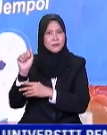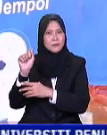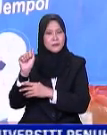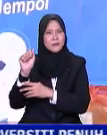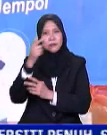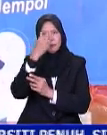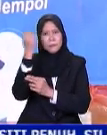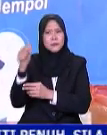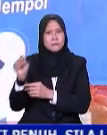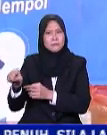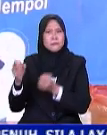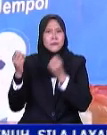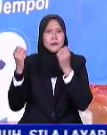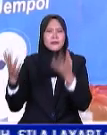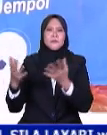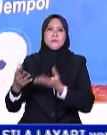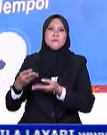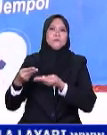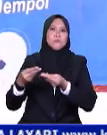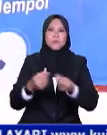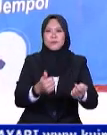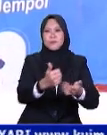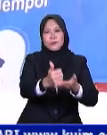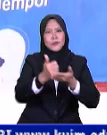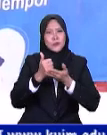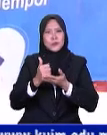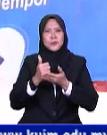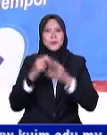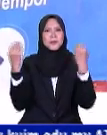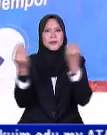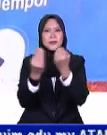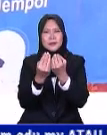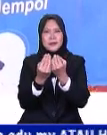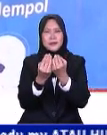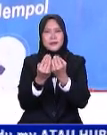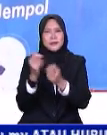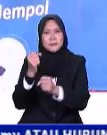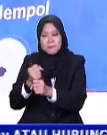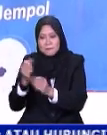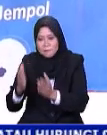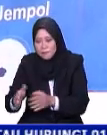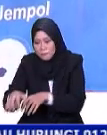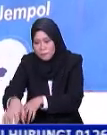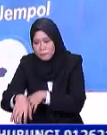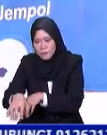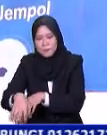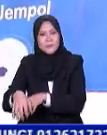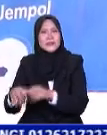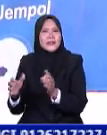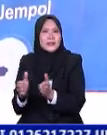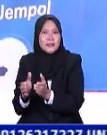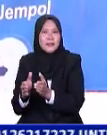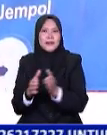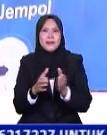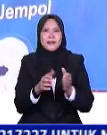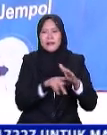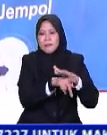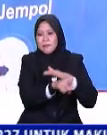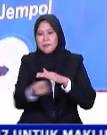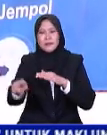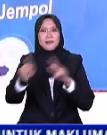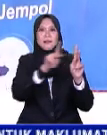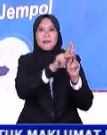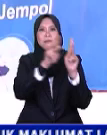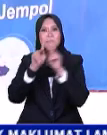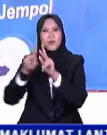sebab RISDA banyak memudahkan dan banyak membantu masyarakat dan pekebun kecil, masyarakat orang asli terutama dekat Kampung Panco dan